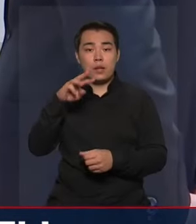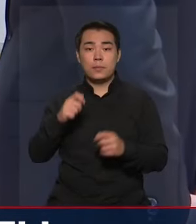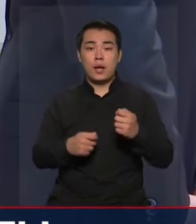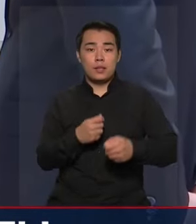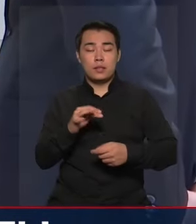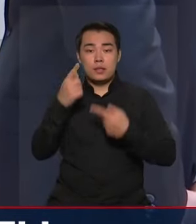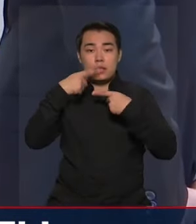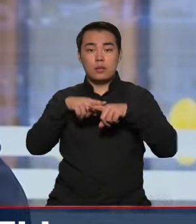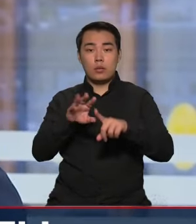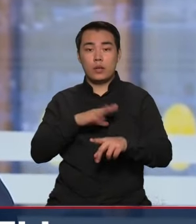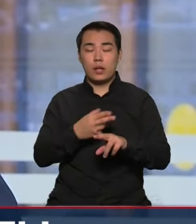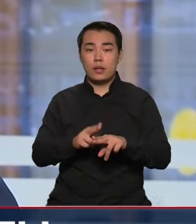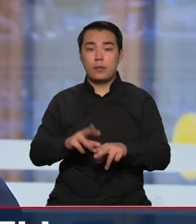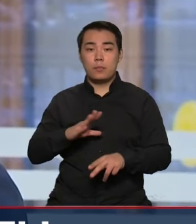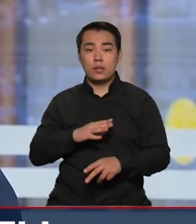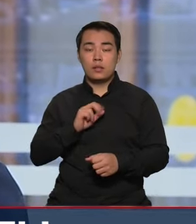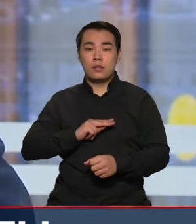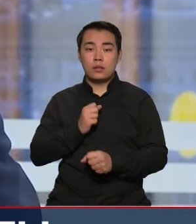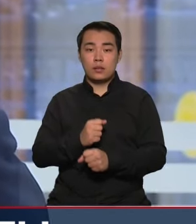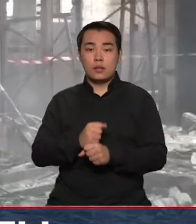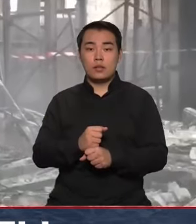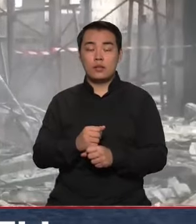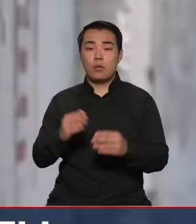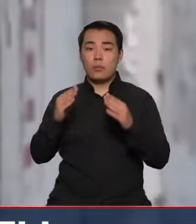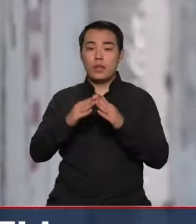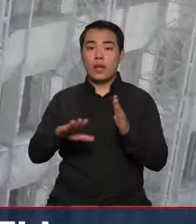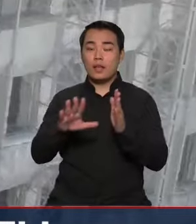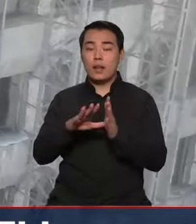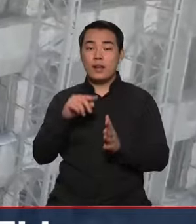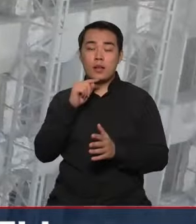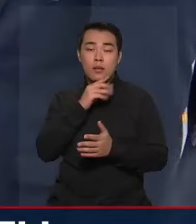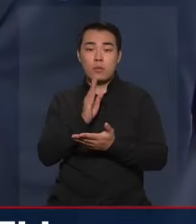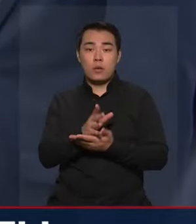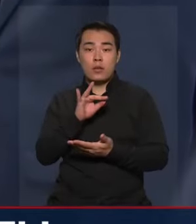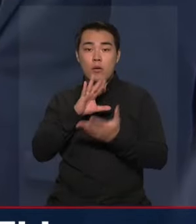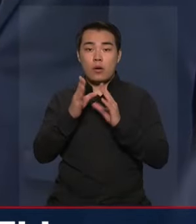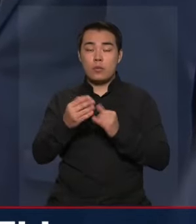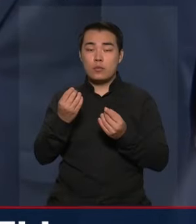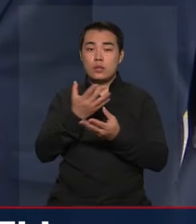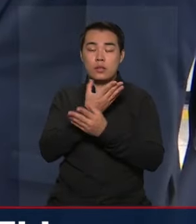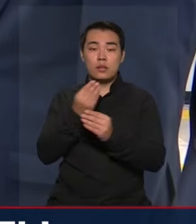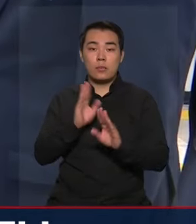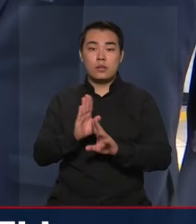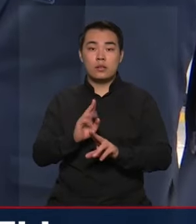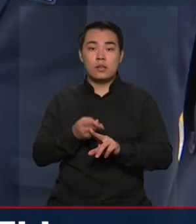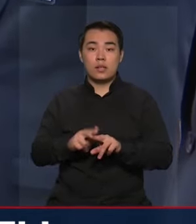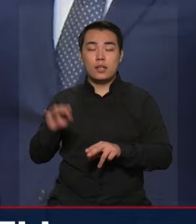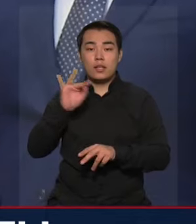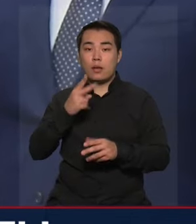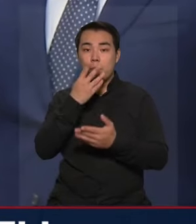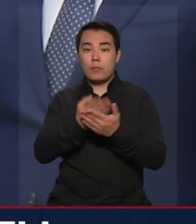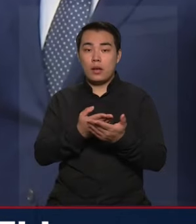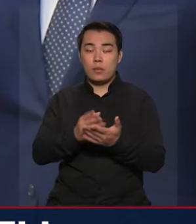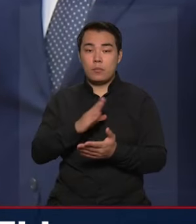материалы и технологии. Это позволило сделать здание энергоэффективным. При этом не забыли и про его историческую